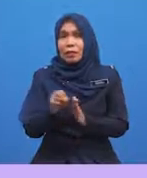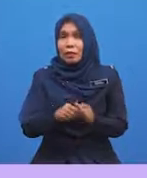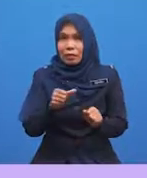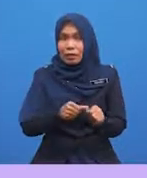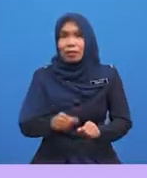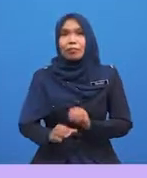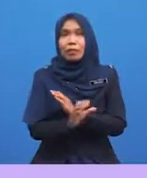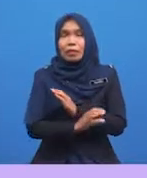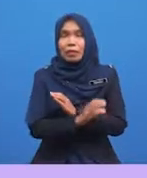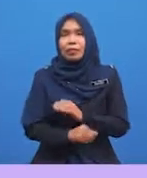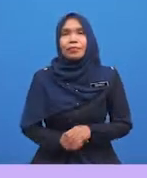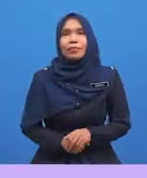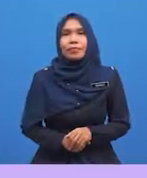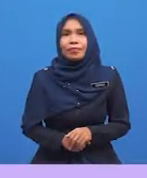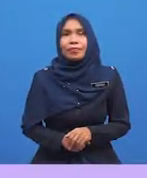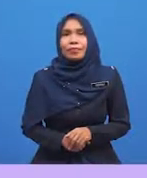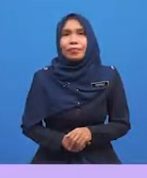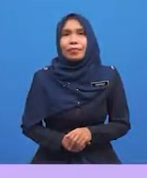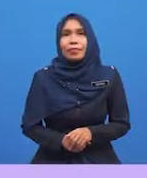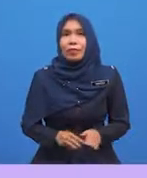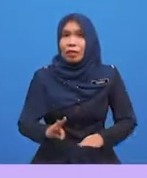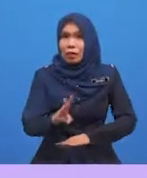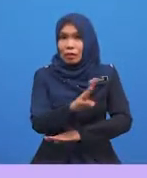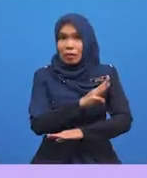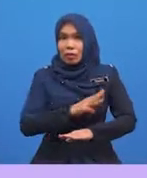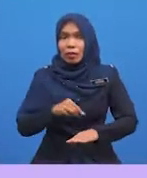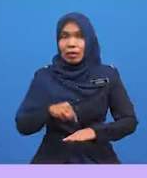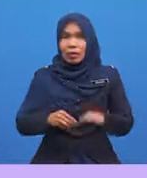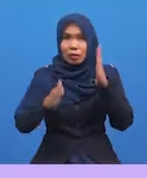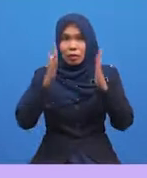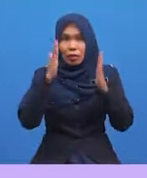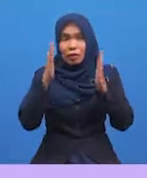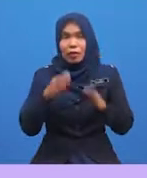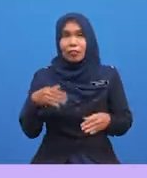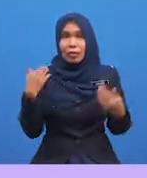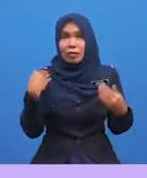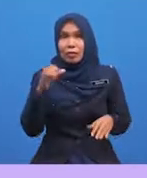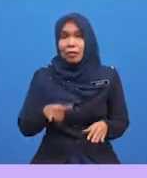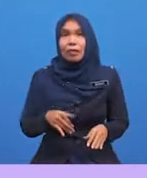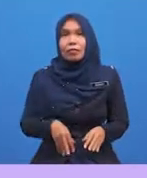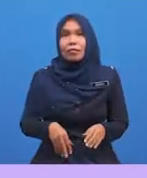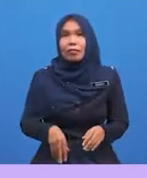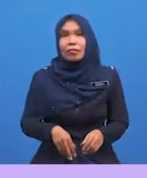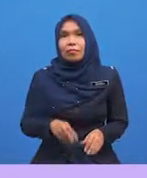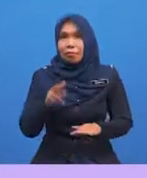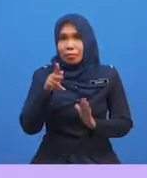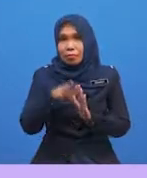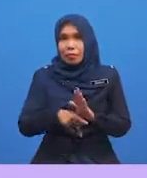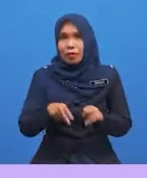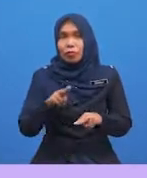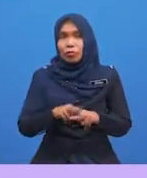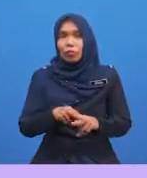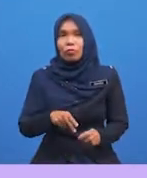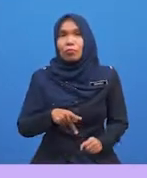Secara umumnya, kawasan di Malaysia terdapat kawasan yang berpenduduk padat, sederhana dan